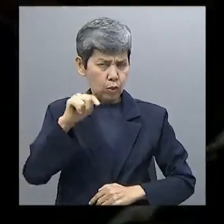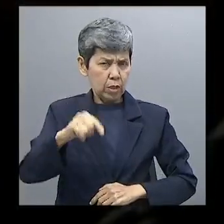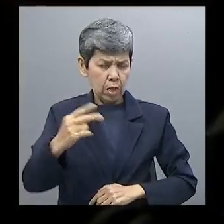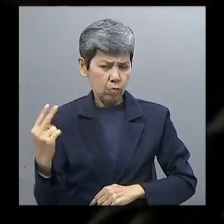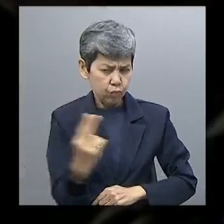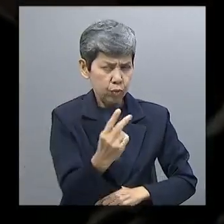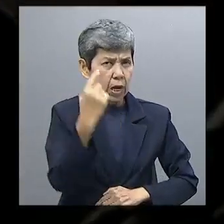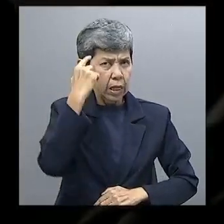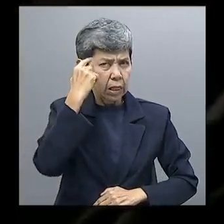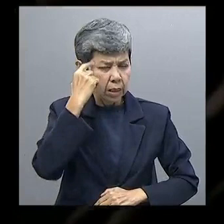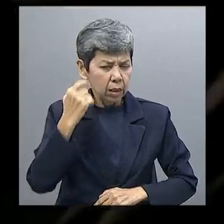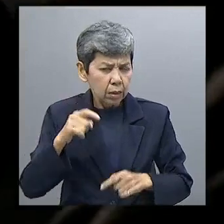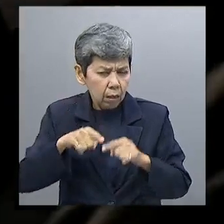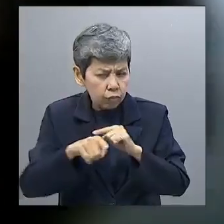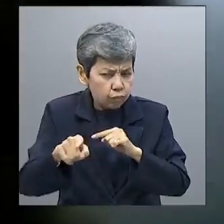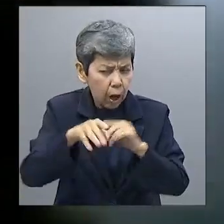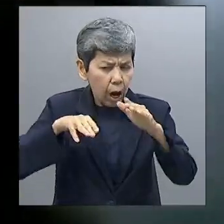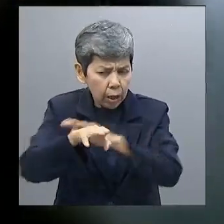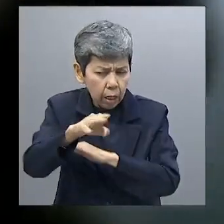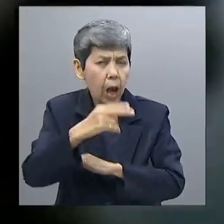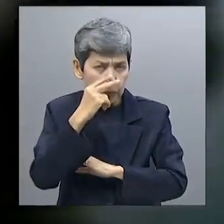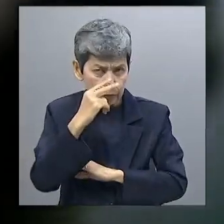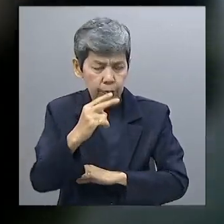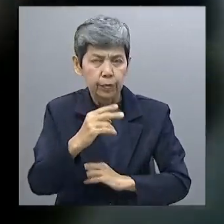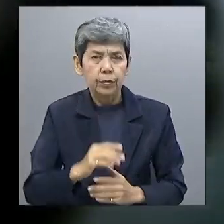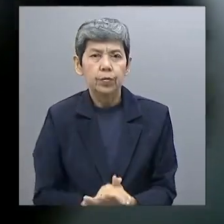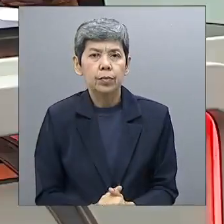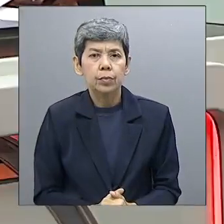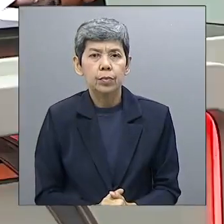ดว่าจะถูกใช้เป็นเส้นทางหลบหนีค่ะ ขอถีบ